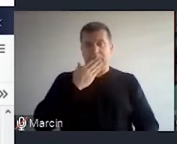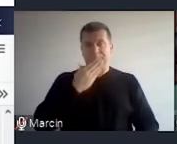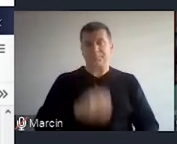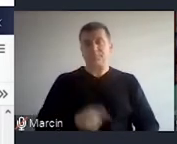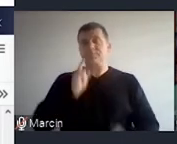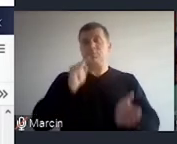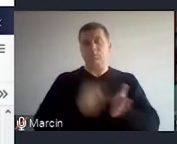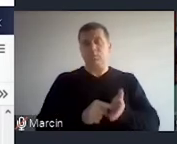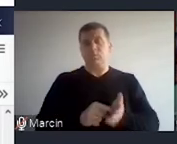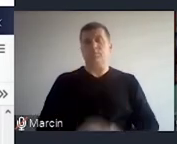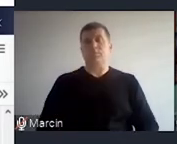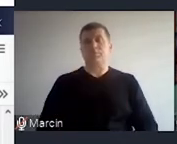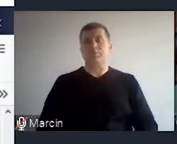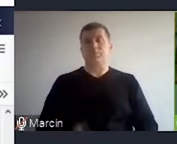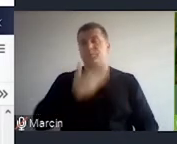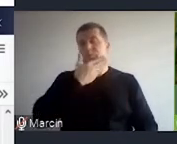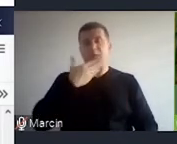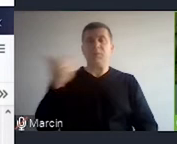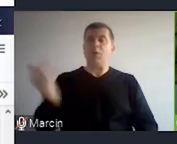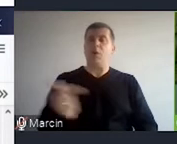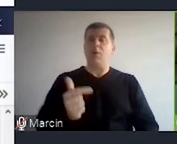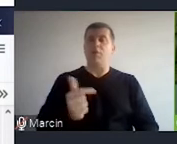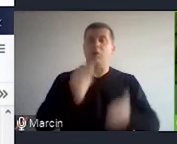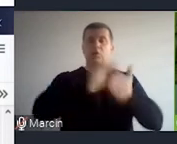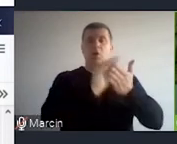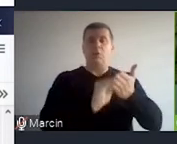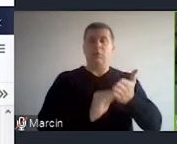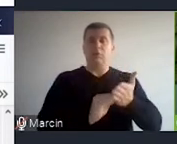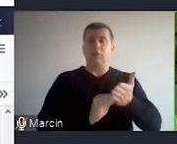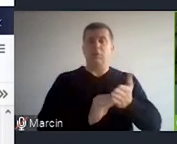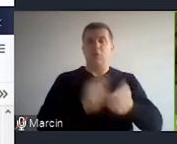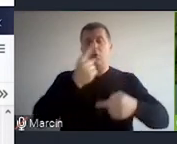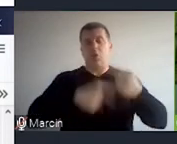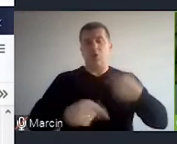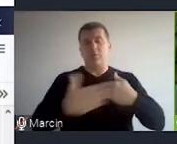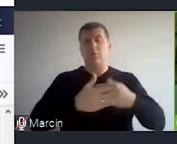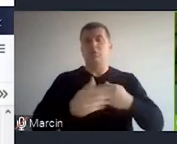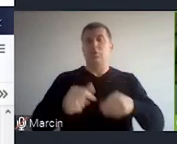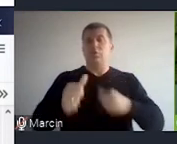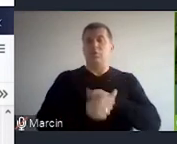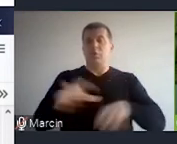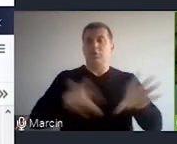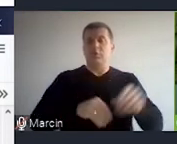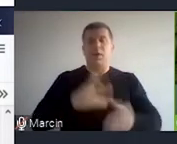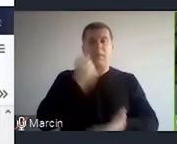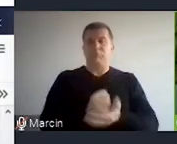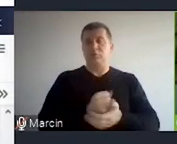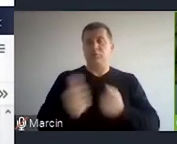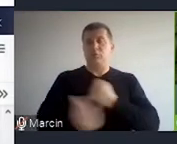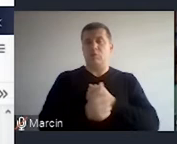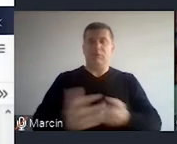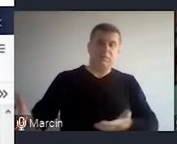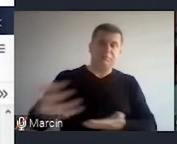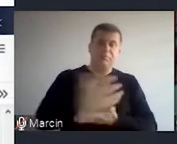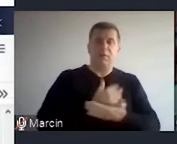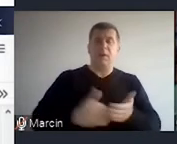No właśnie, czyli nie mam obowiązku opisywania na odwrocie dokumentu księgowego. Nie muszę tych dokumentów